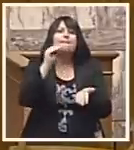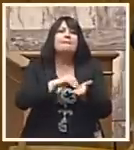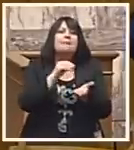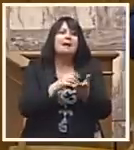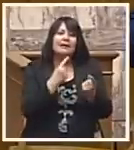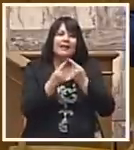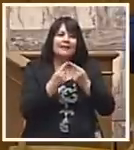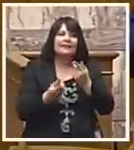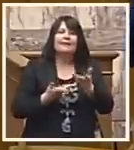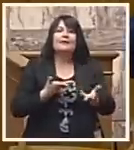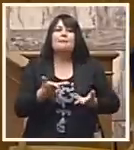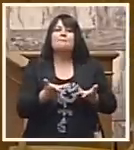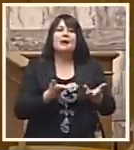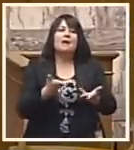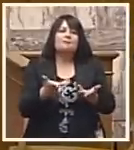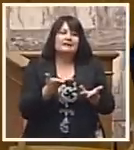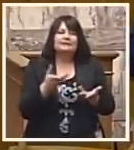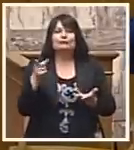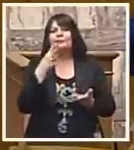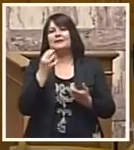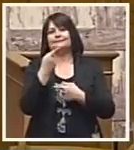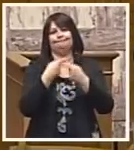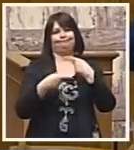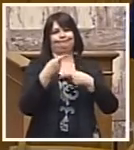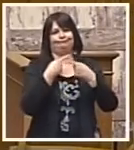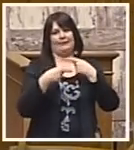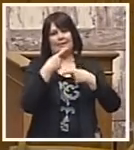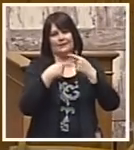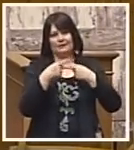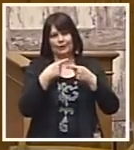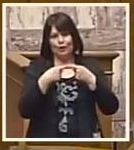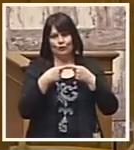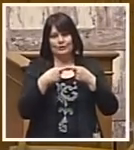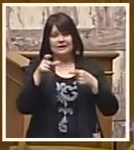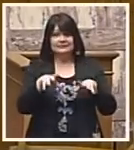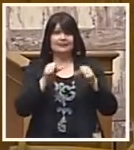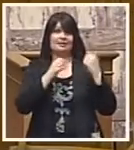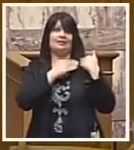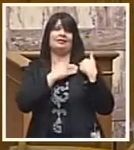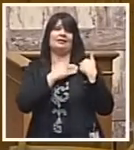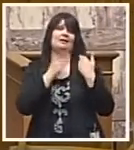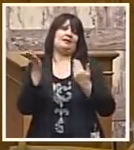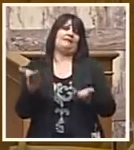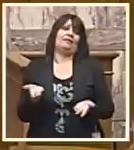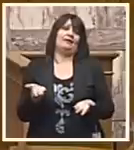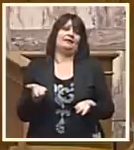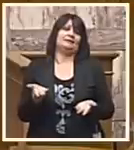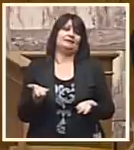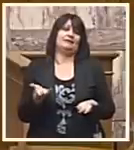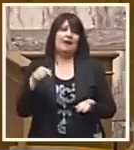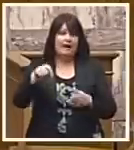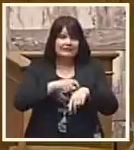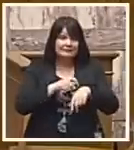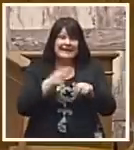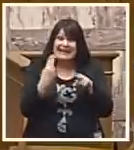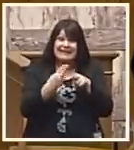επαναδιαπραγμάτευσης απλά είναι ένα πρόσχημα. Ένα πρόσχημα να μην αναλάβετε τις ευθύνες που σας αναλογούν σε αυτή την κρίσιμη